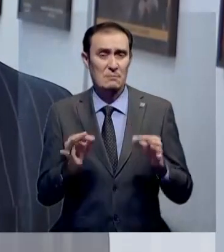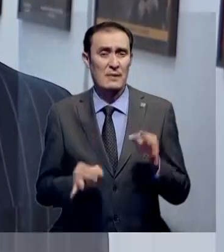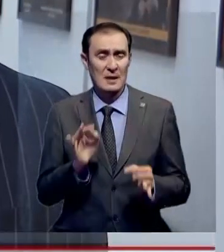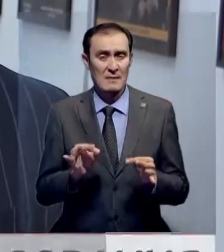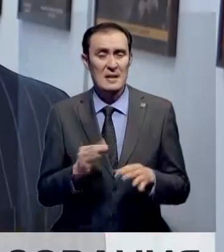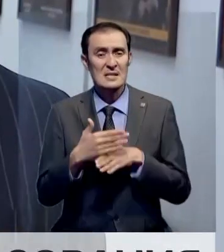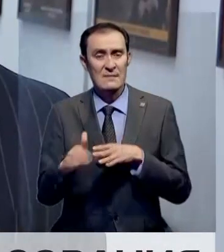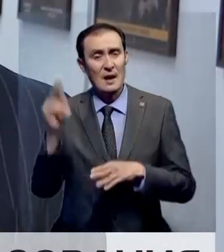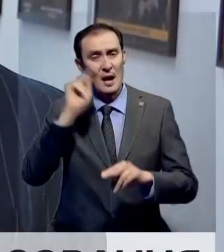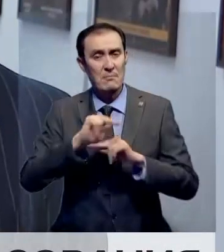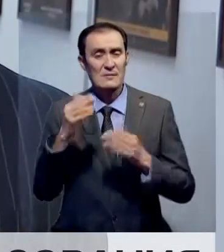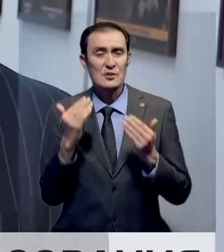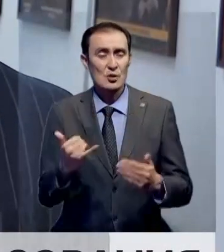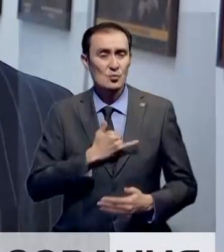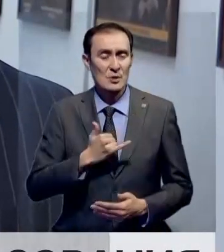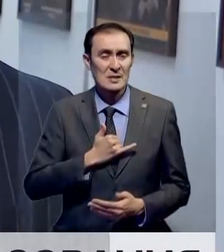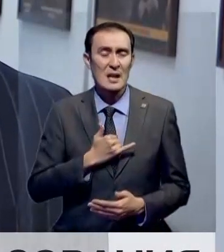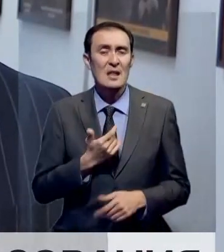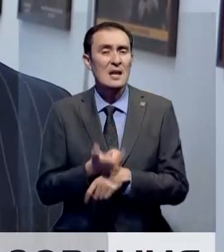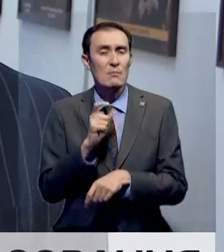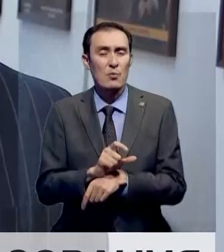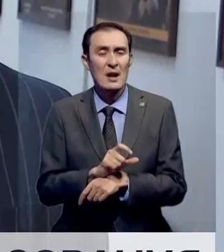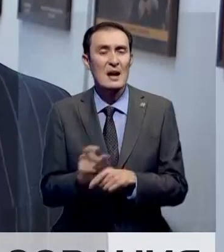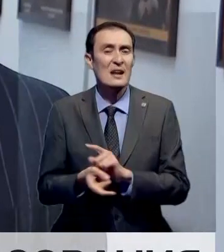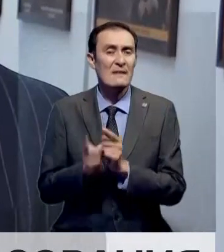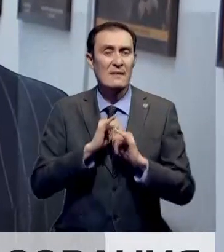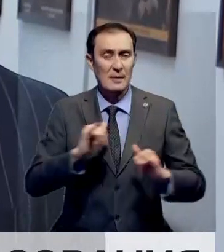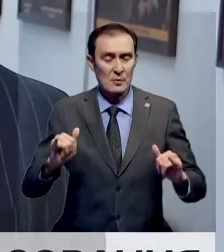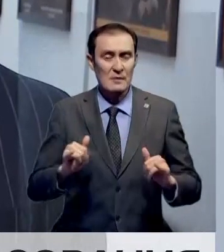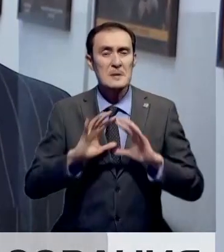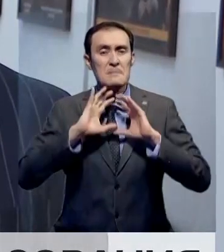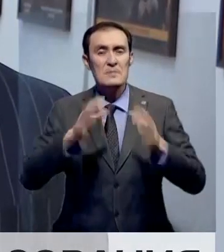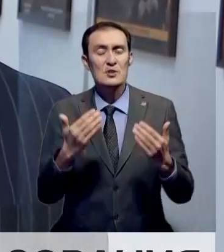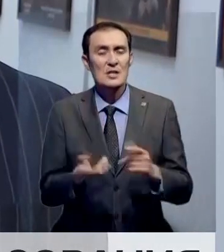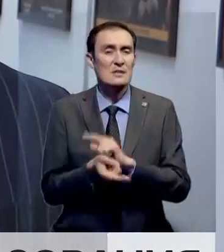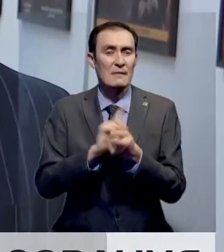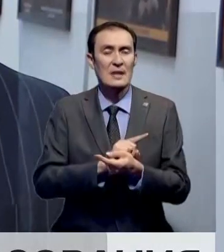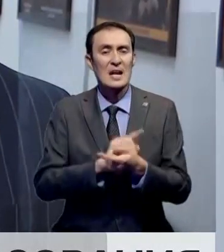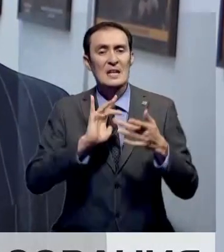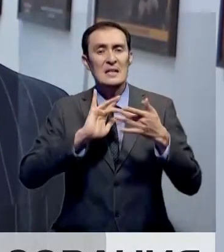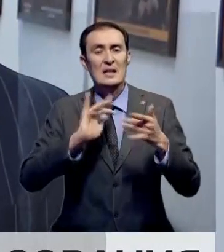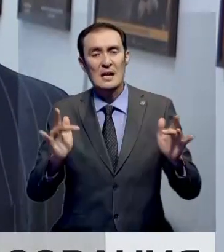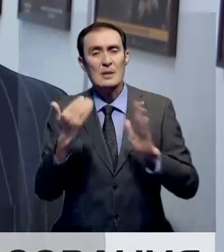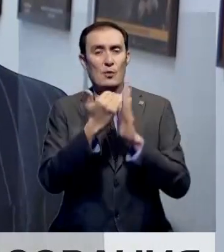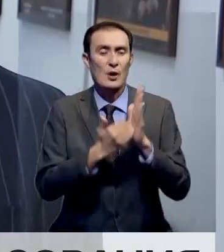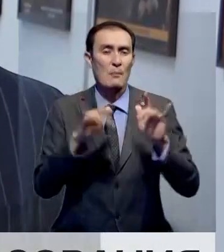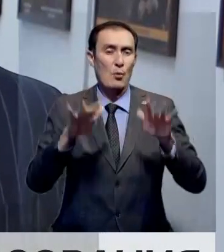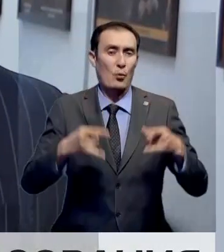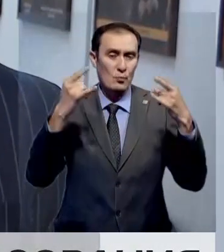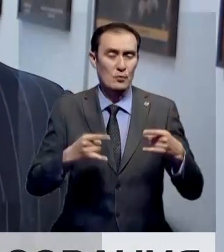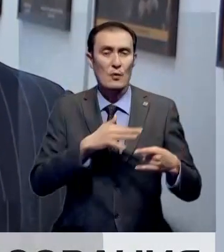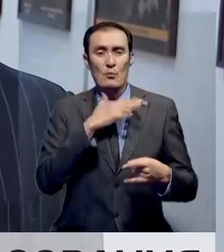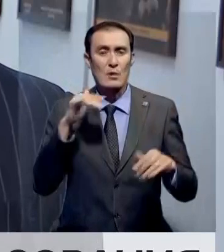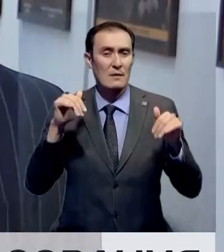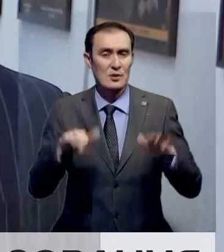отрасль образования на сегодняшний день одна из наиболее реформируемых весь мир сейчас переходит на цифровизацию это решает очень